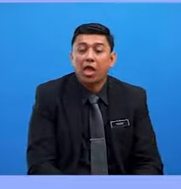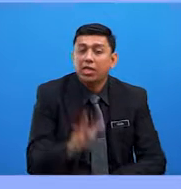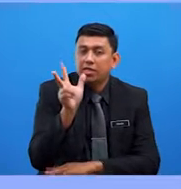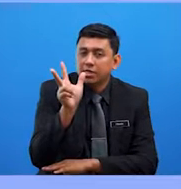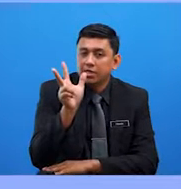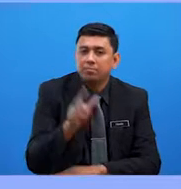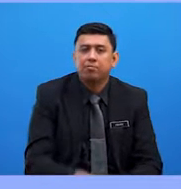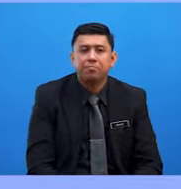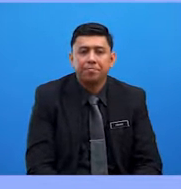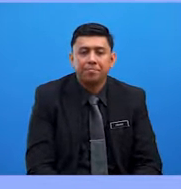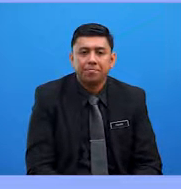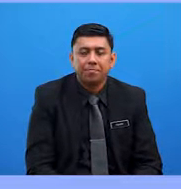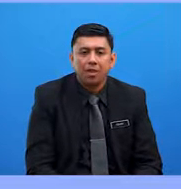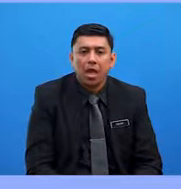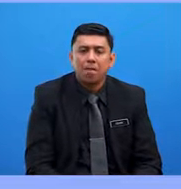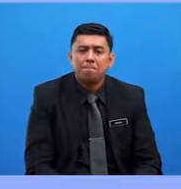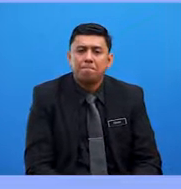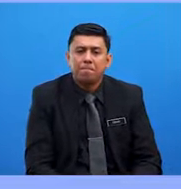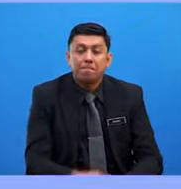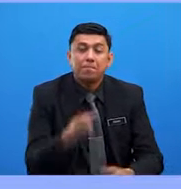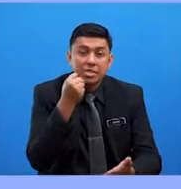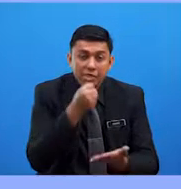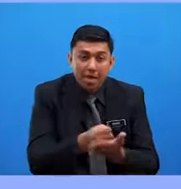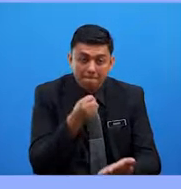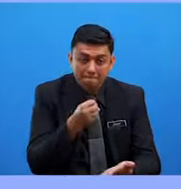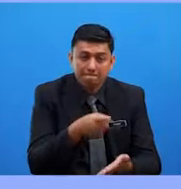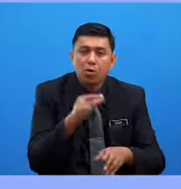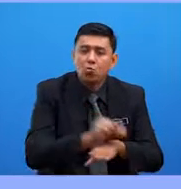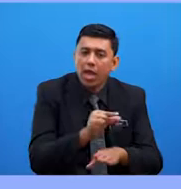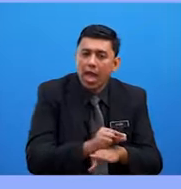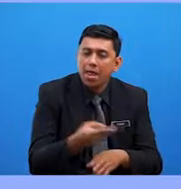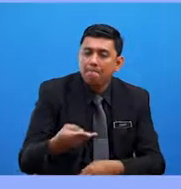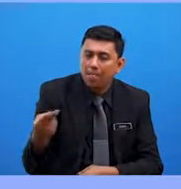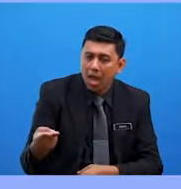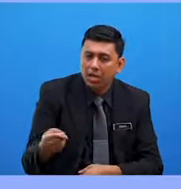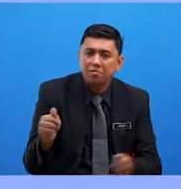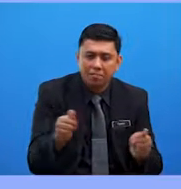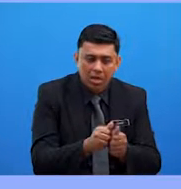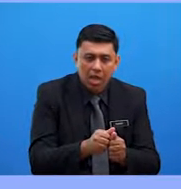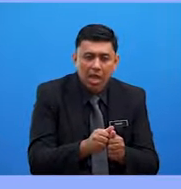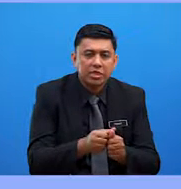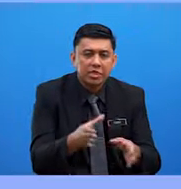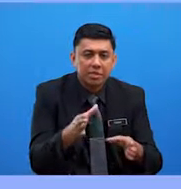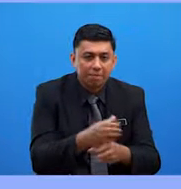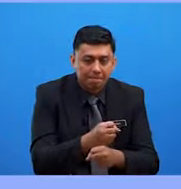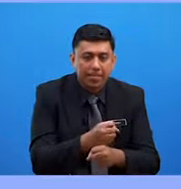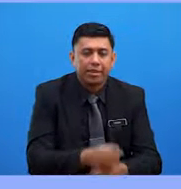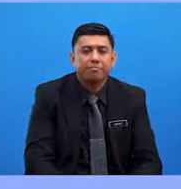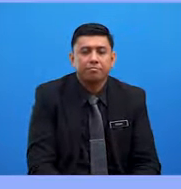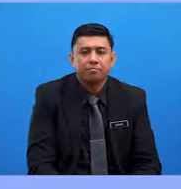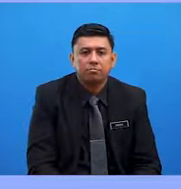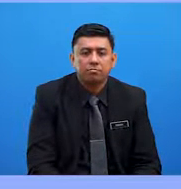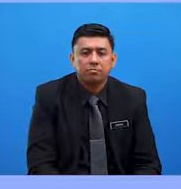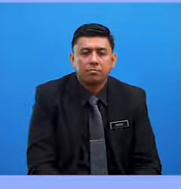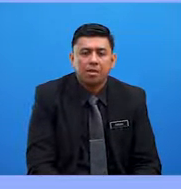Ketiga, menjamin penggunaan bahan mentah dengan cekap di mana pertumbuhan aktiviti